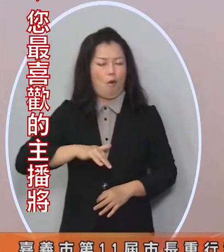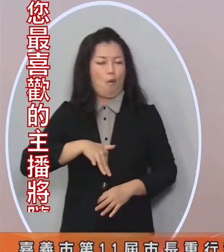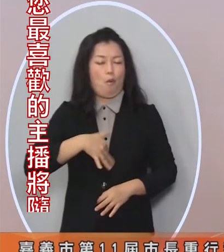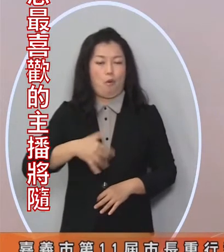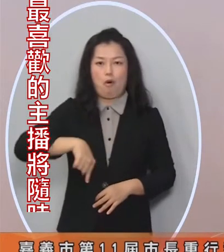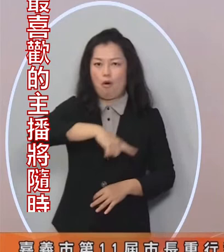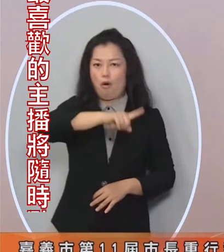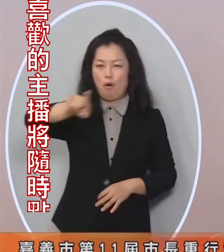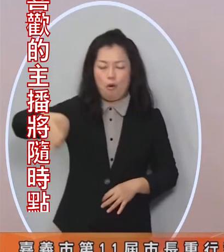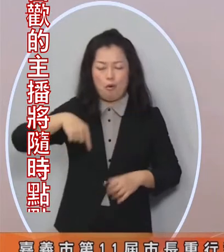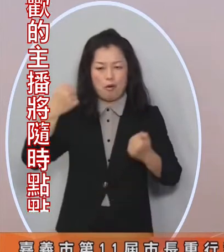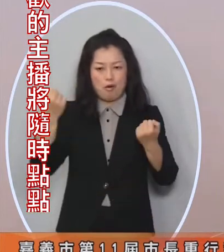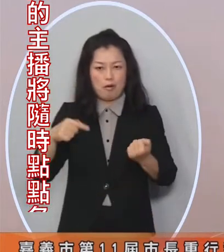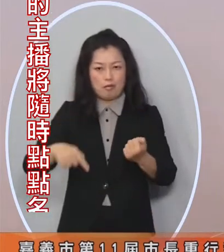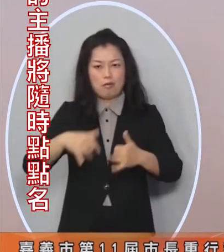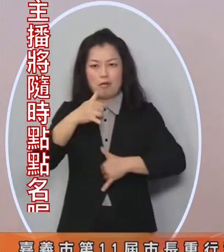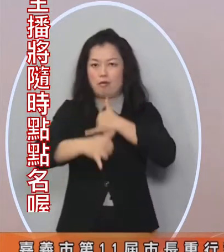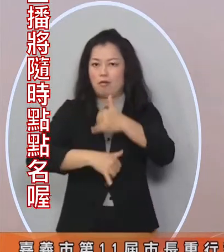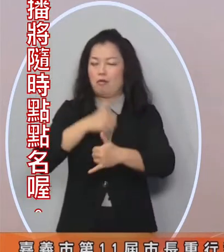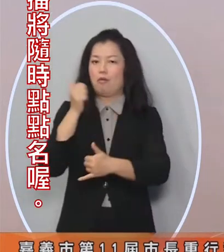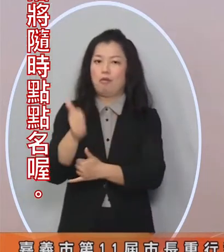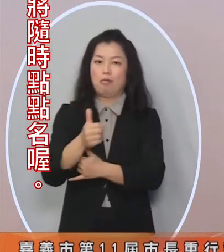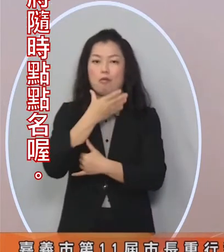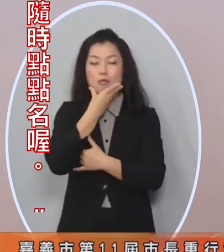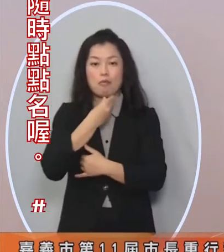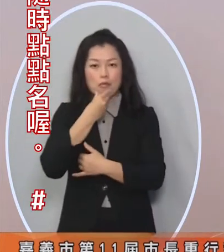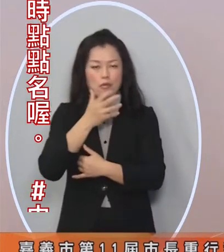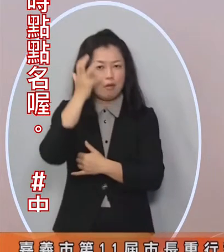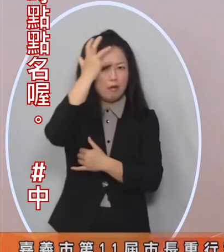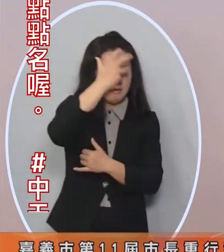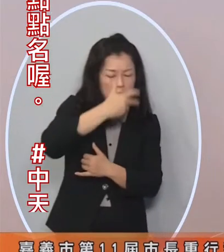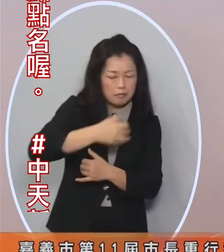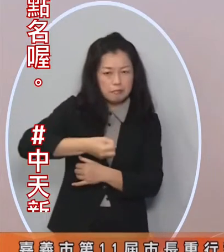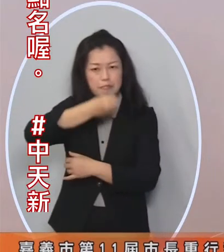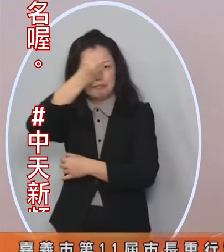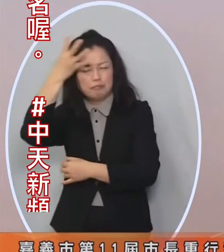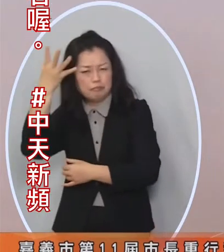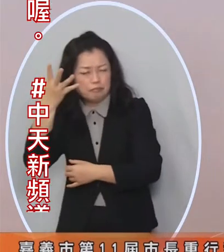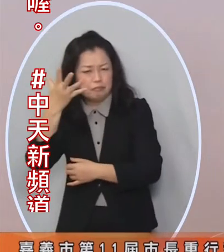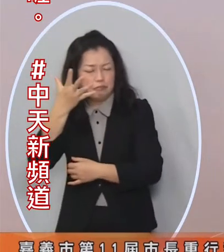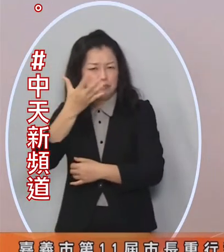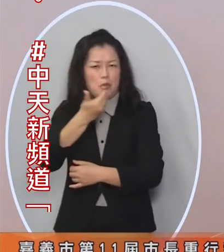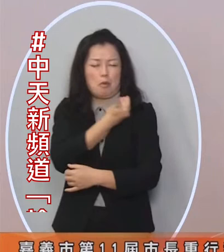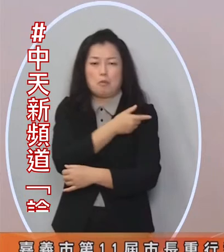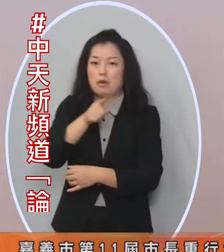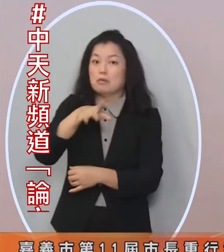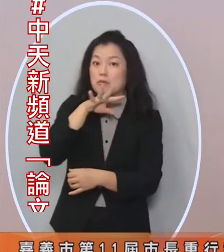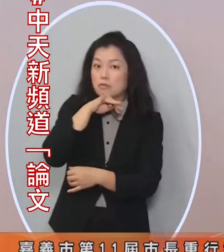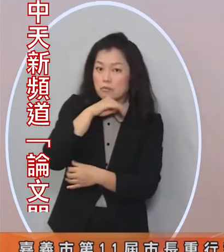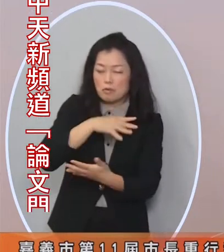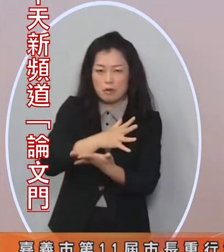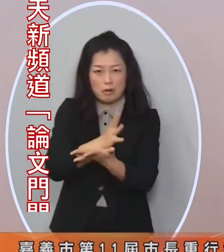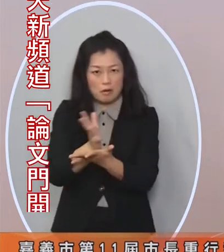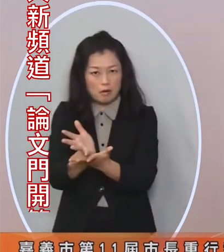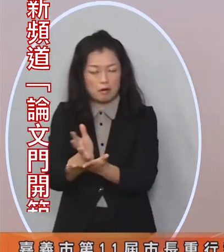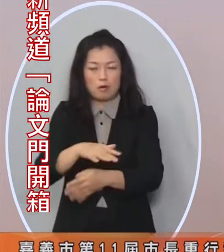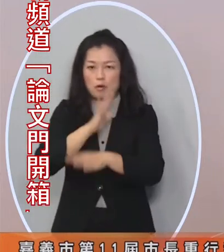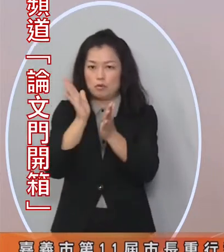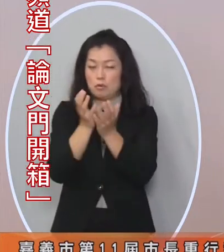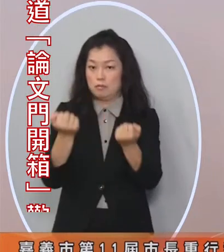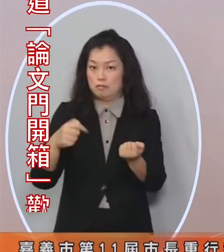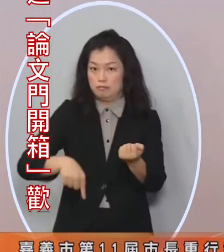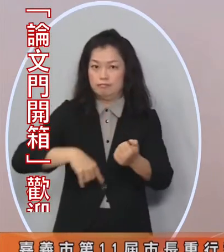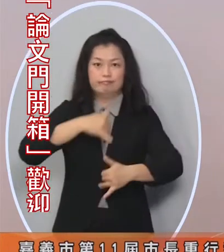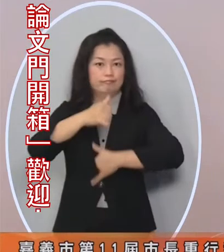龄都好生活，就是老老少少各个年龄层不同的族群，伫遮拢是爱好生活，同